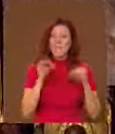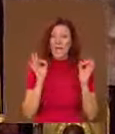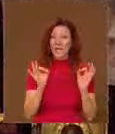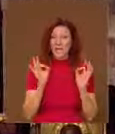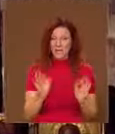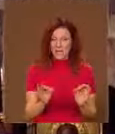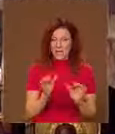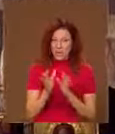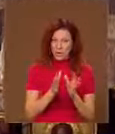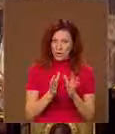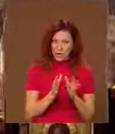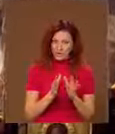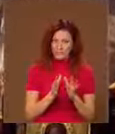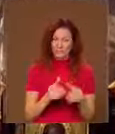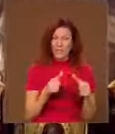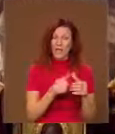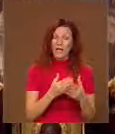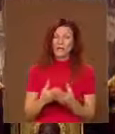Литургия на верните,